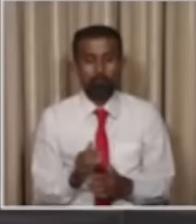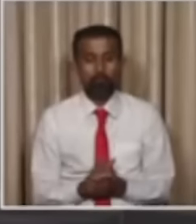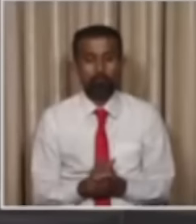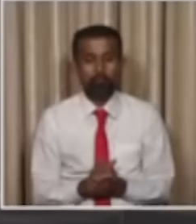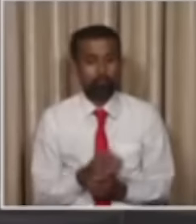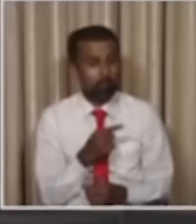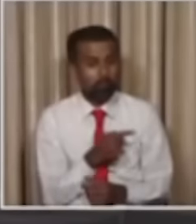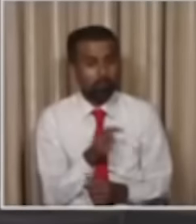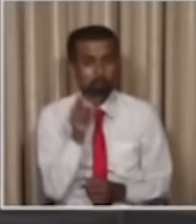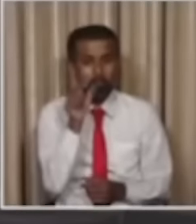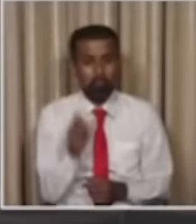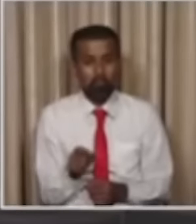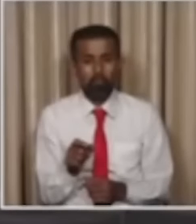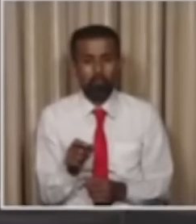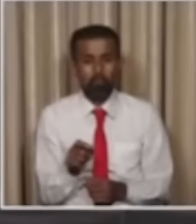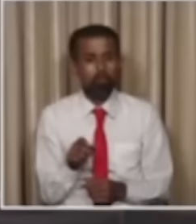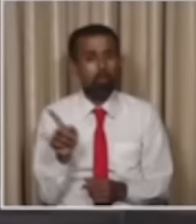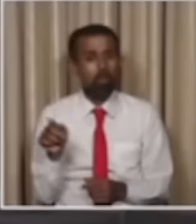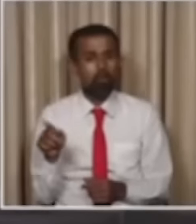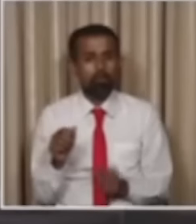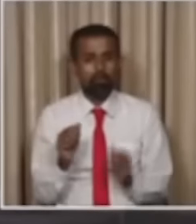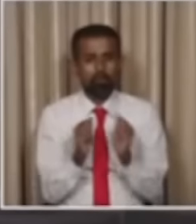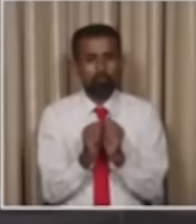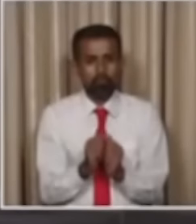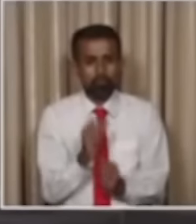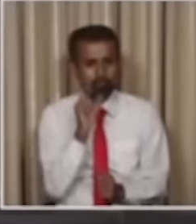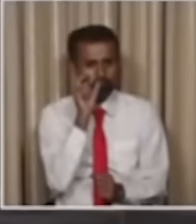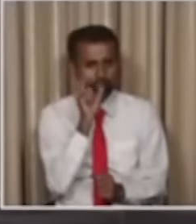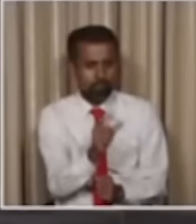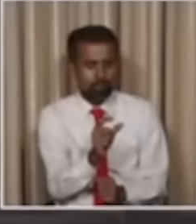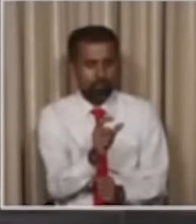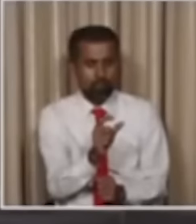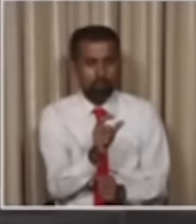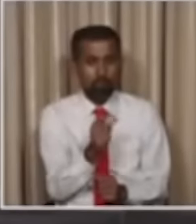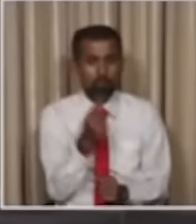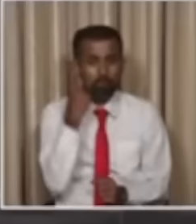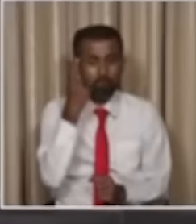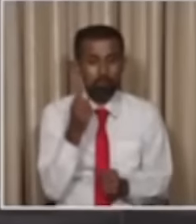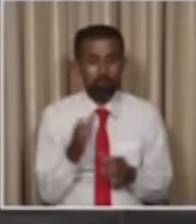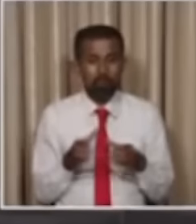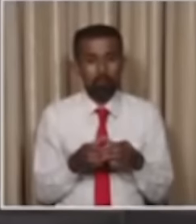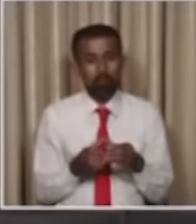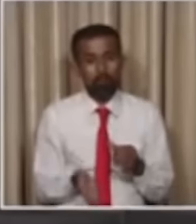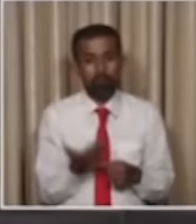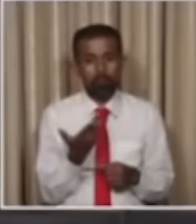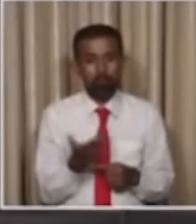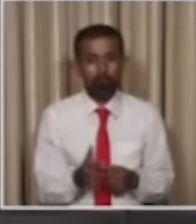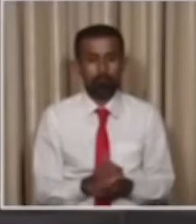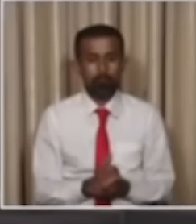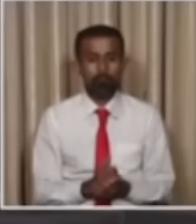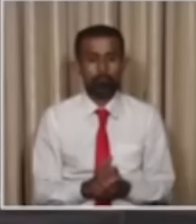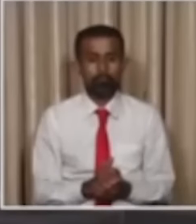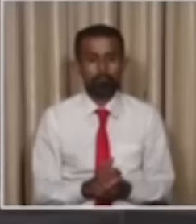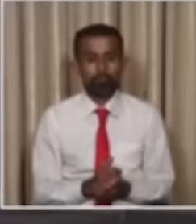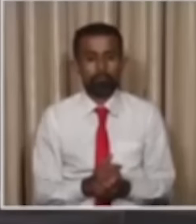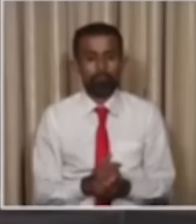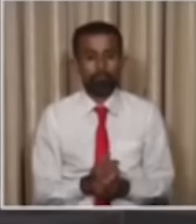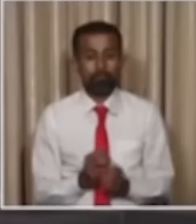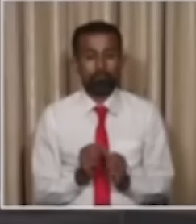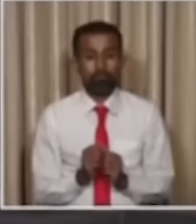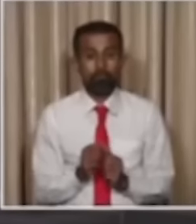මෙම පුද්ගලයාගේ පසුබිම හා ක්‍රියාකාරකම් නිරීක්ෂණය කිරීම සඳහා බුද්ධි මෙහෙයුමක් දියත් කර ඇත. මෙම බුද්ධි